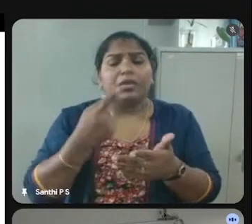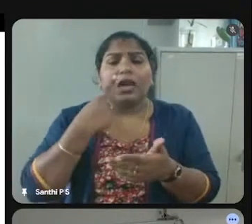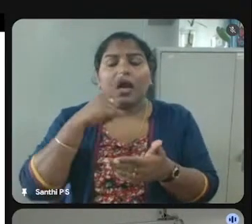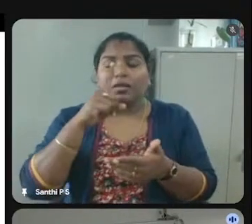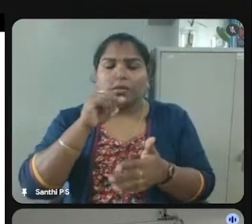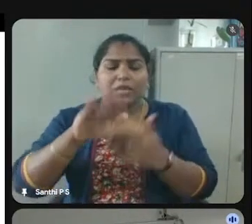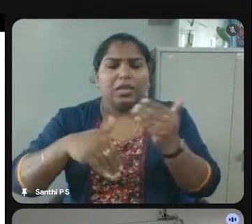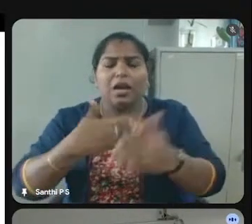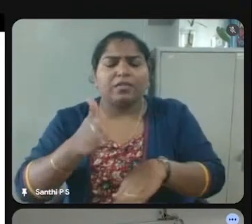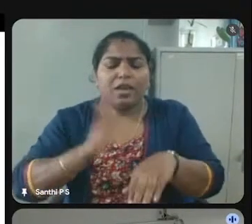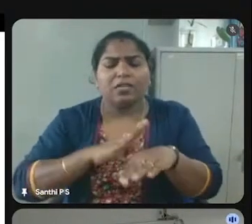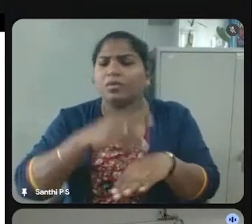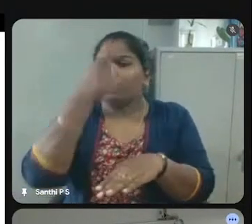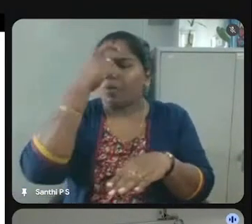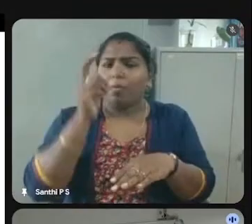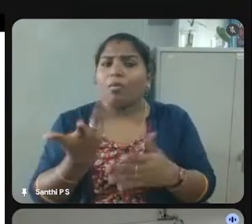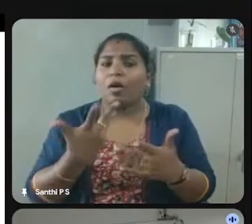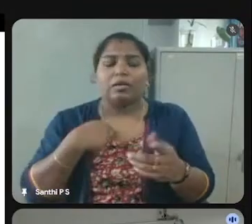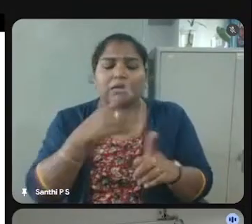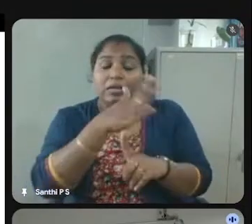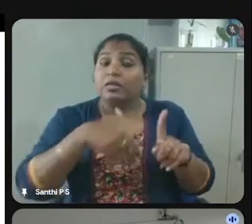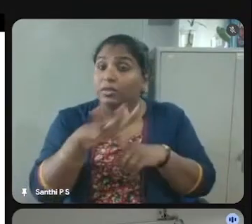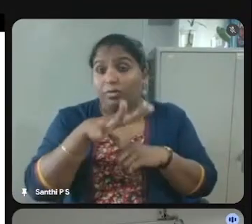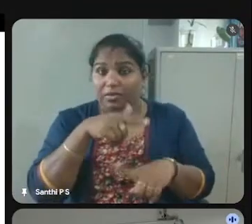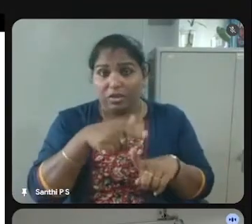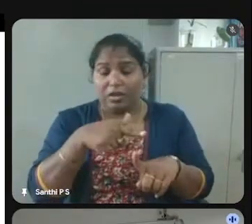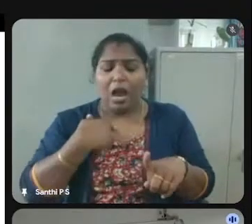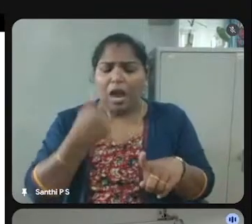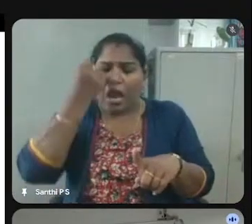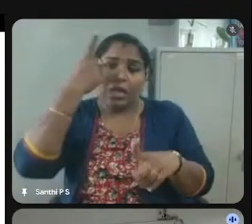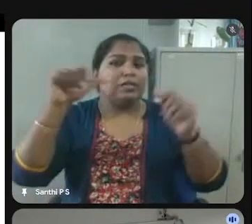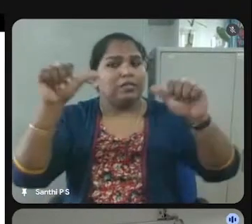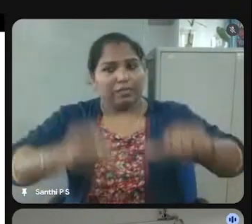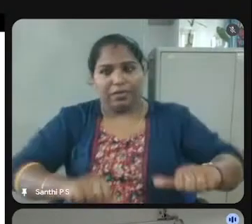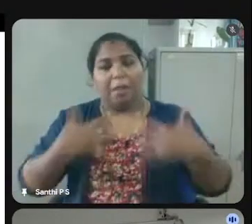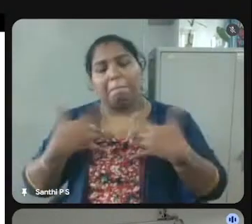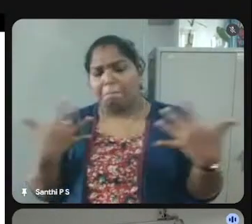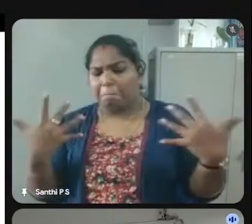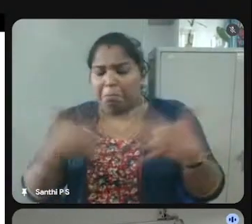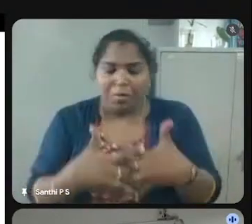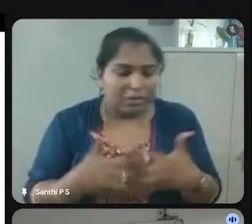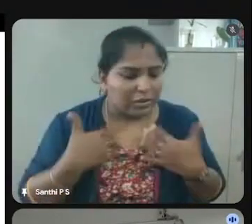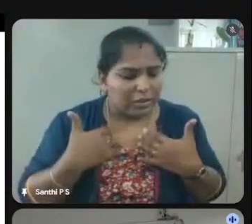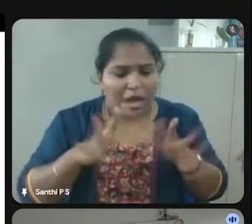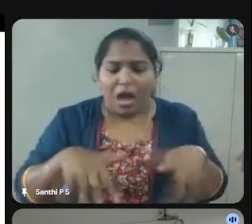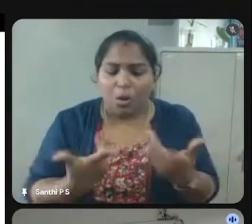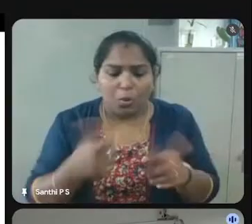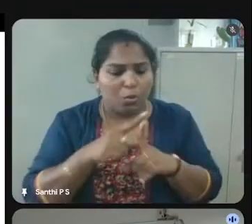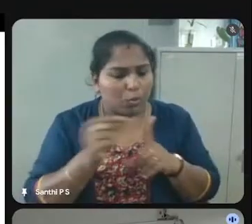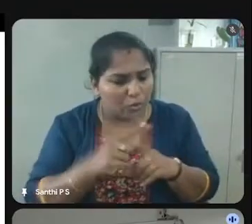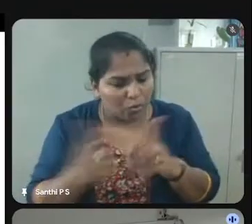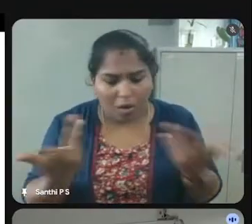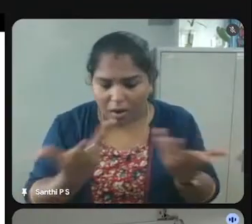പേരൻസിനും ആ ഒരു ബുദ്ധിമുട്ട് തീർച്ചയായിട്ടും ഉണ്ടാകും. അതൊരു ഫേസ് തന്നെയാണ്. എന്ത് ചെയ്യണമെന്ന് അറിയാൻ സാധിക്കാത്ത അവസ്ഥ, എന്തുകൊണ്ട്